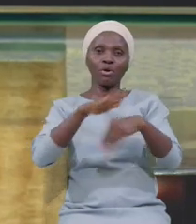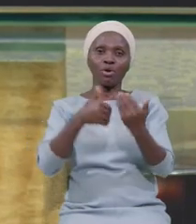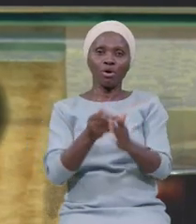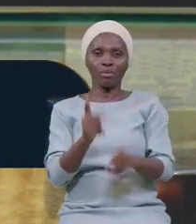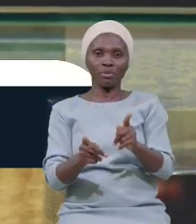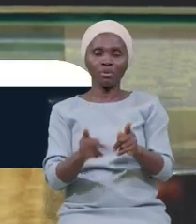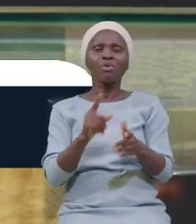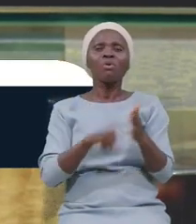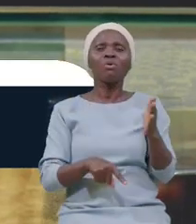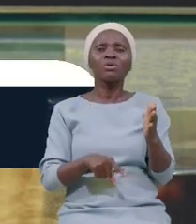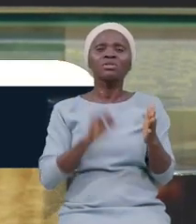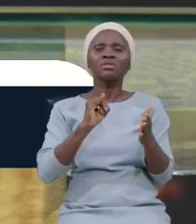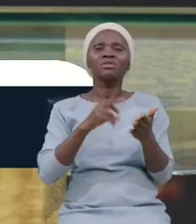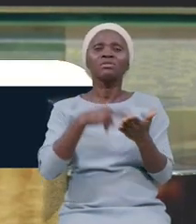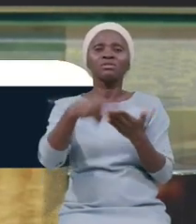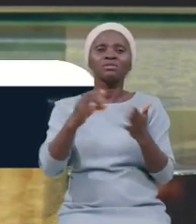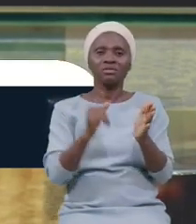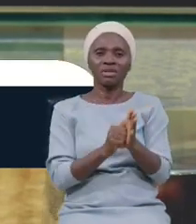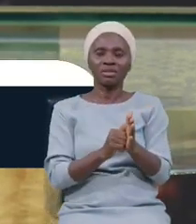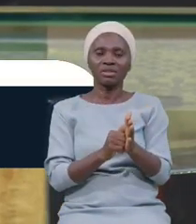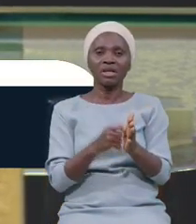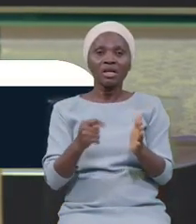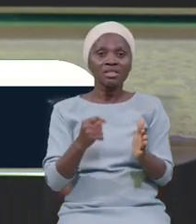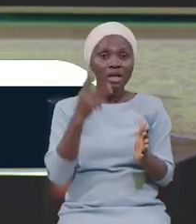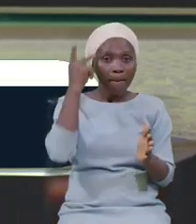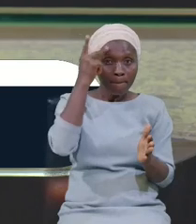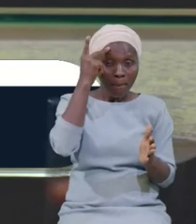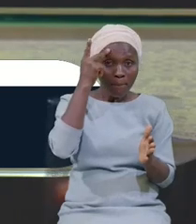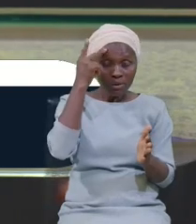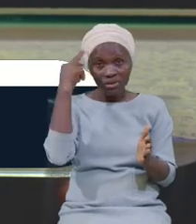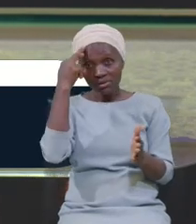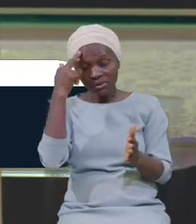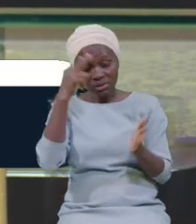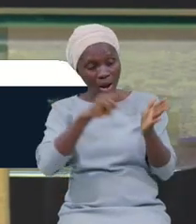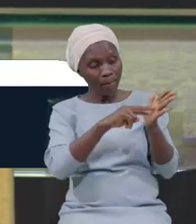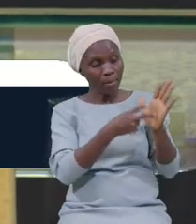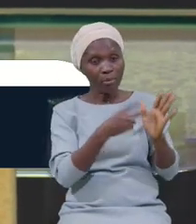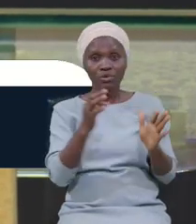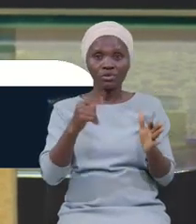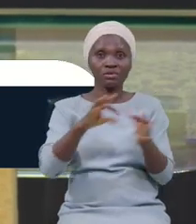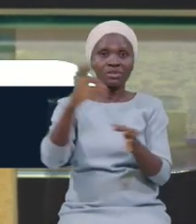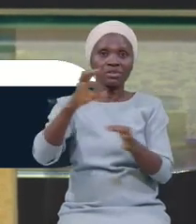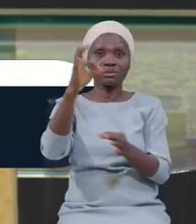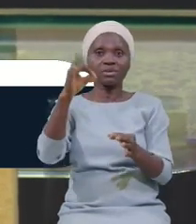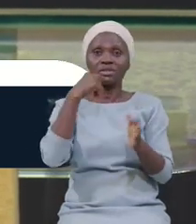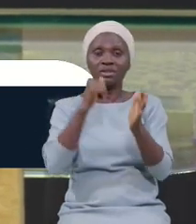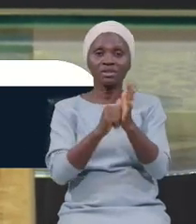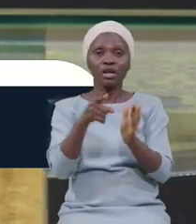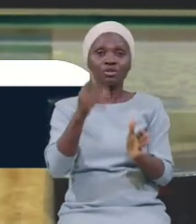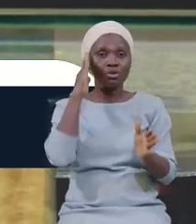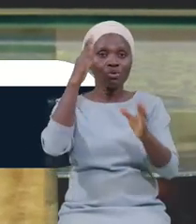Quel est le résultat? Numéro 1, l'objectif de l'esprit. Quel est l'objectif? Vous recevrez une puissance. Le